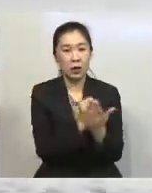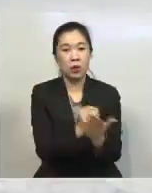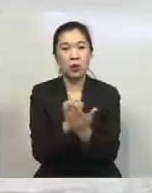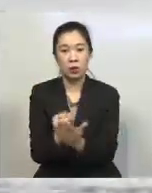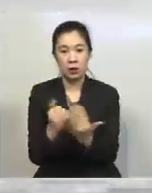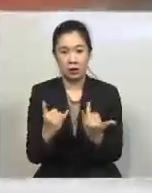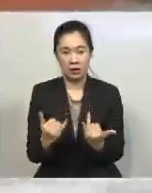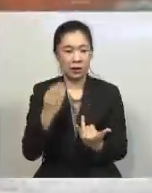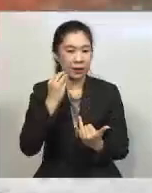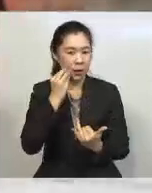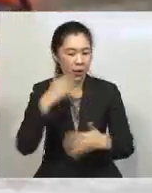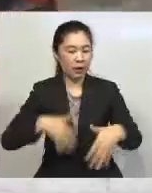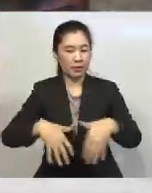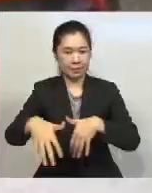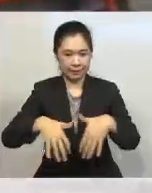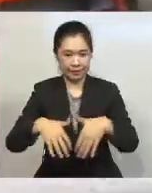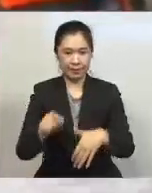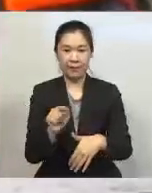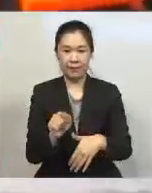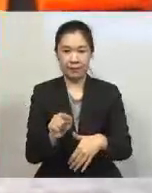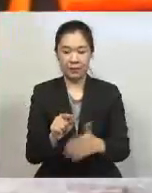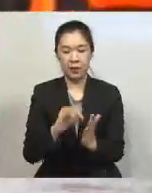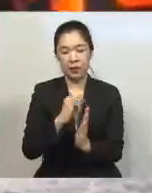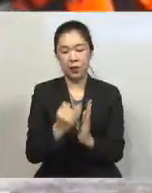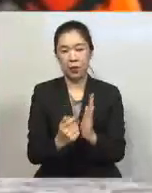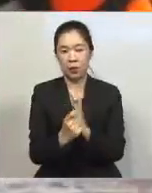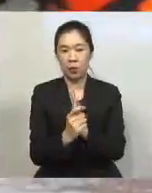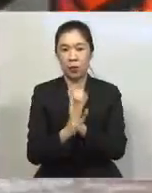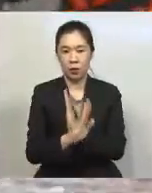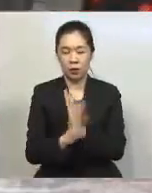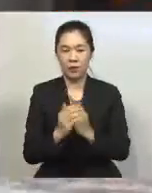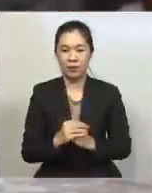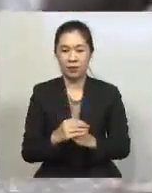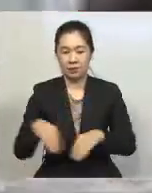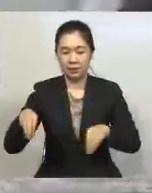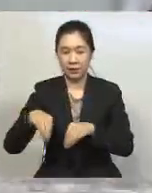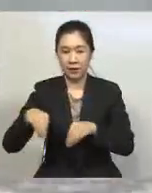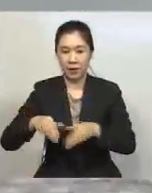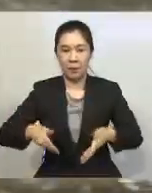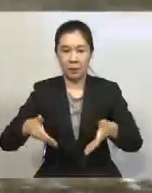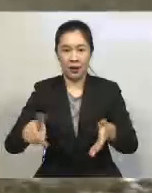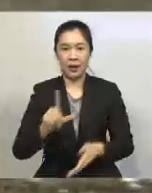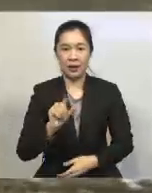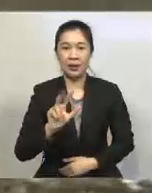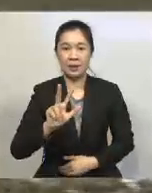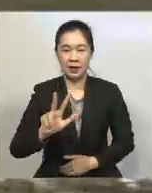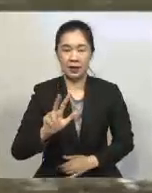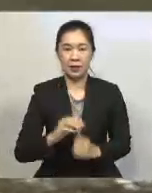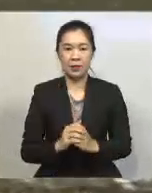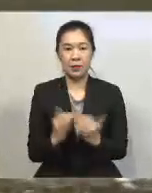ะครับชาวบ้านในพื้นที่น้ำท่วมเขตตำบลบ้านกอกอำเภอเขิงในจังหวัดอุบลราชธานีซึ่งอยู่ติดกับถนนทางหลวงหมายเลข23นะครับ